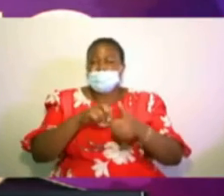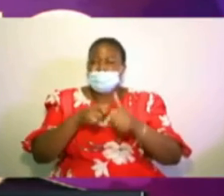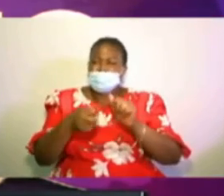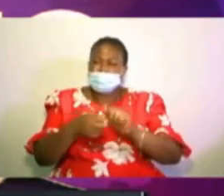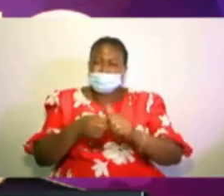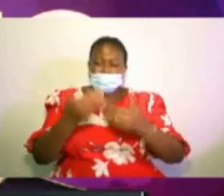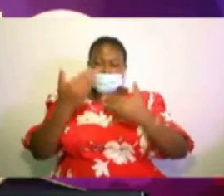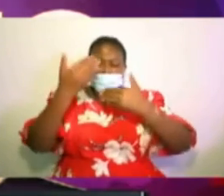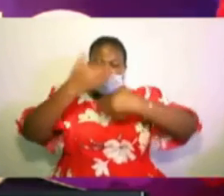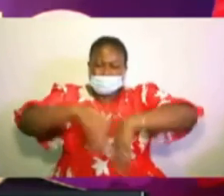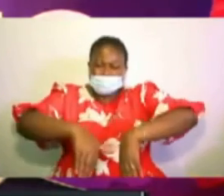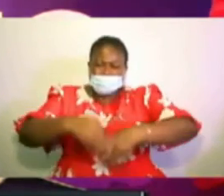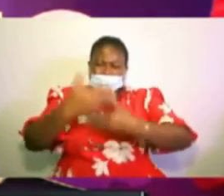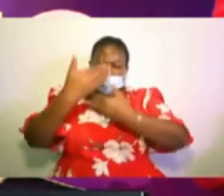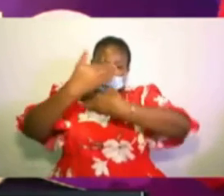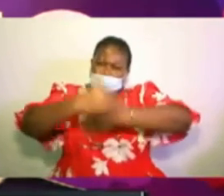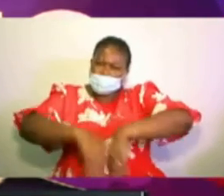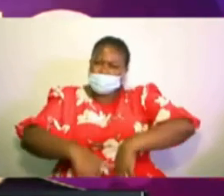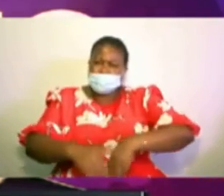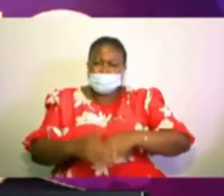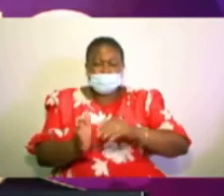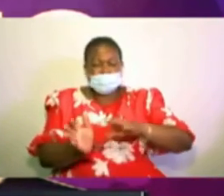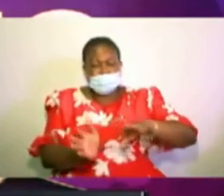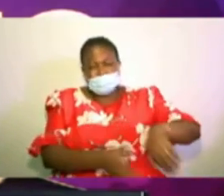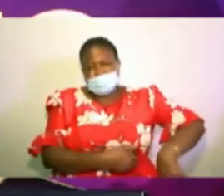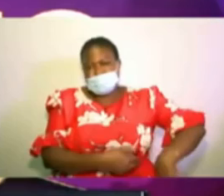Les obstacles.